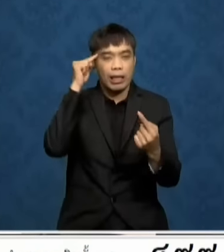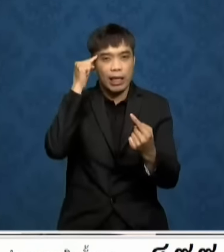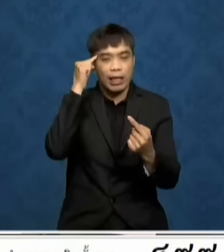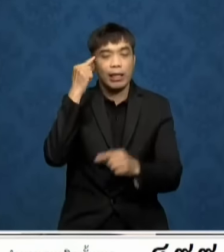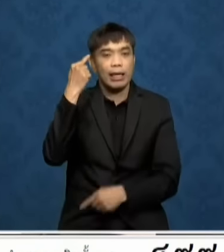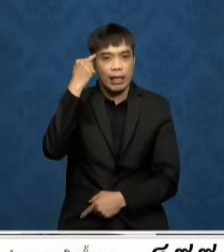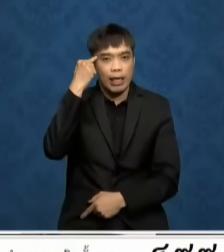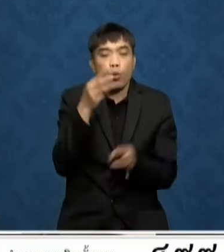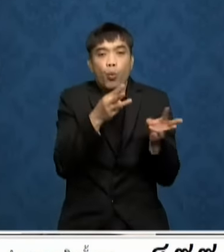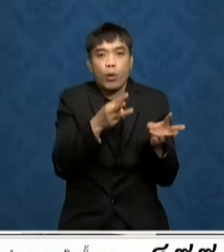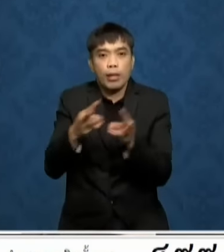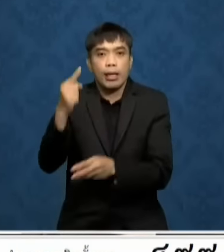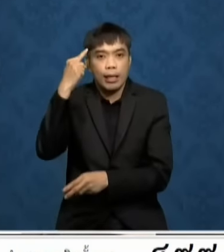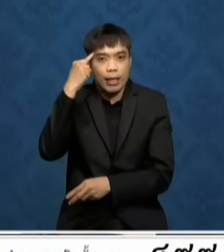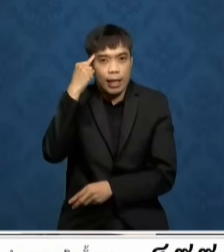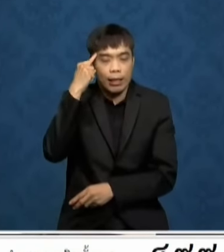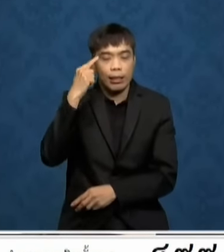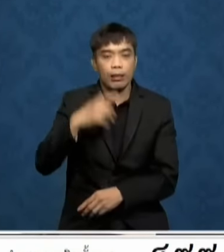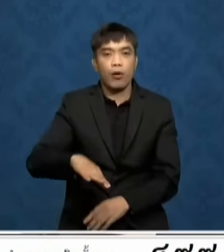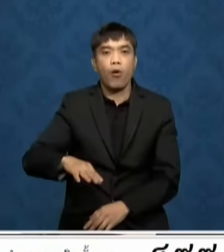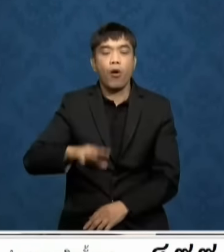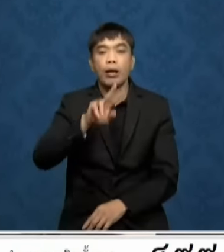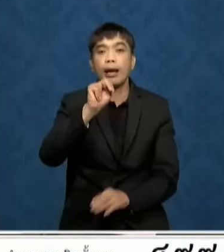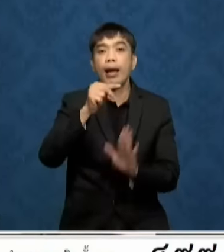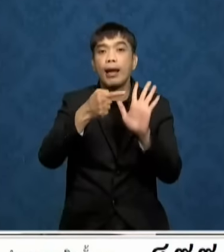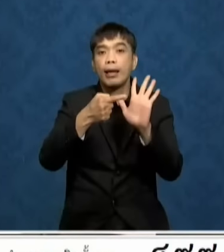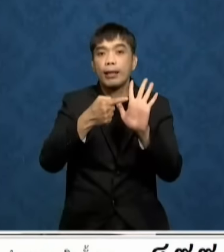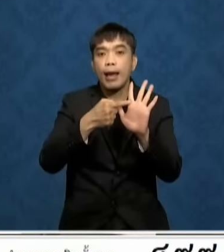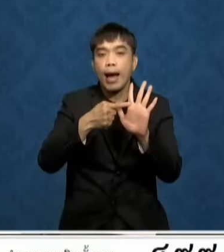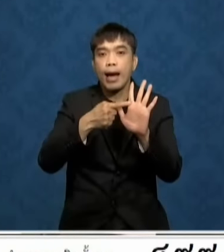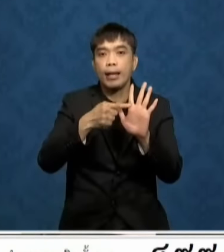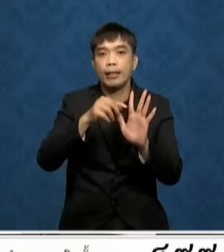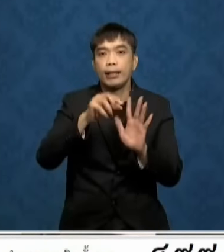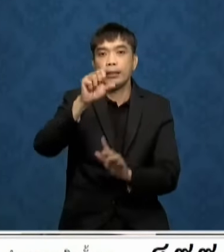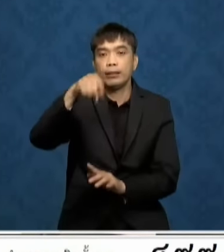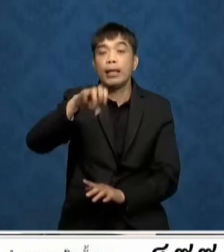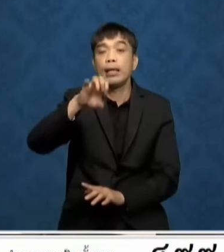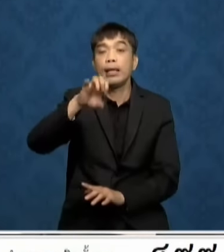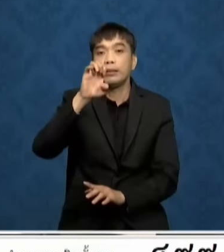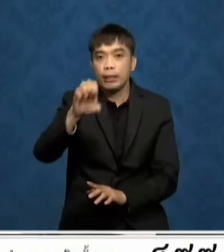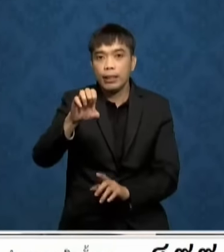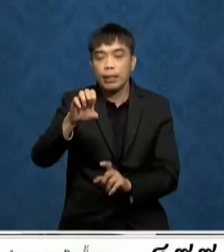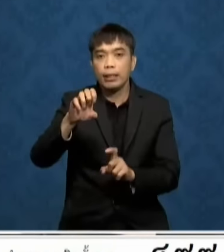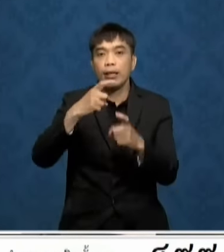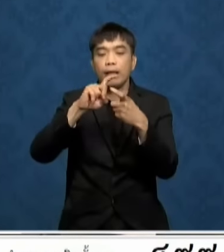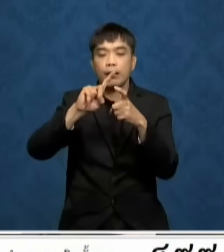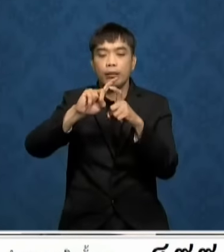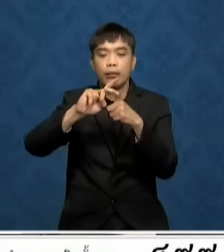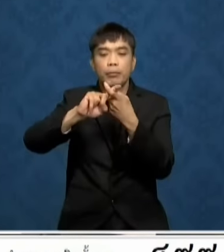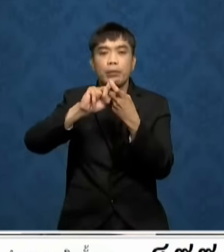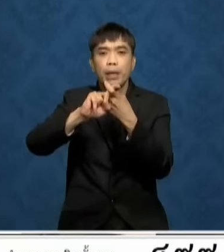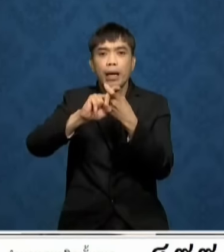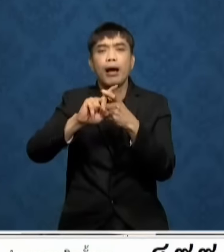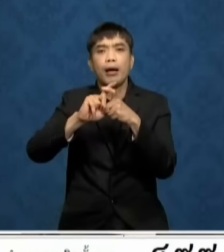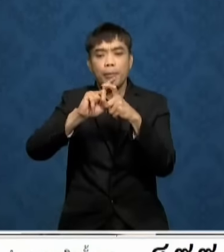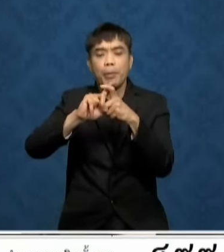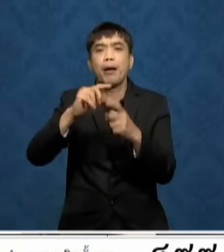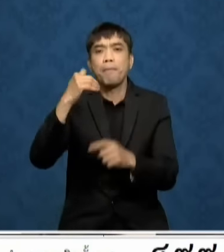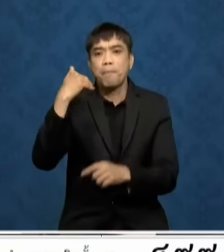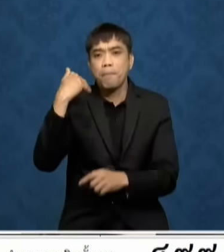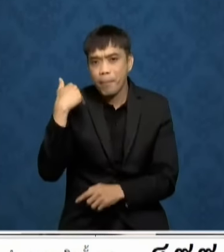าซีและคอมมิวนิสต์ในเยอรมนีแนวคิดคอมมิวนิสต์ในกลุ่มประเทศอดีตสหภาพโซเวียตแนวคิดแบ่งแยกดินแดนเคิร์ดในตุร